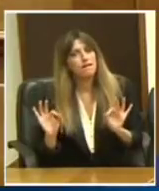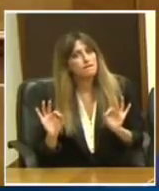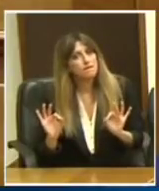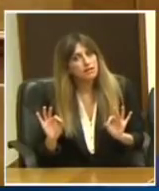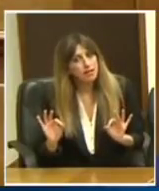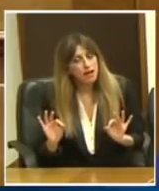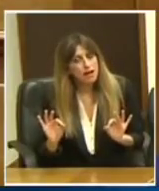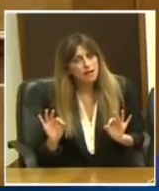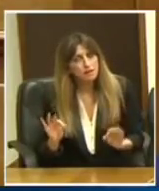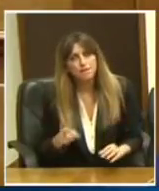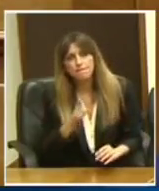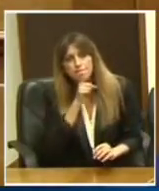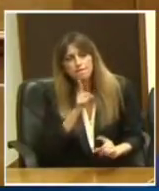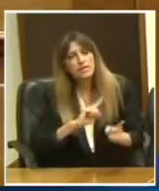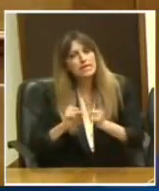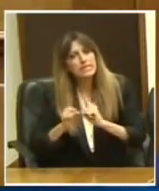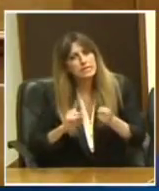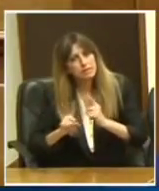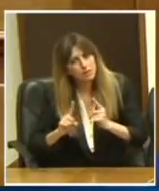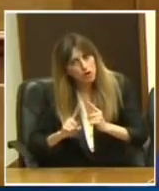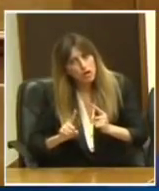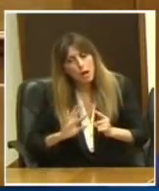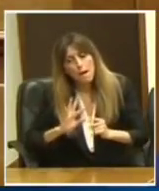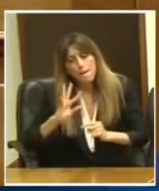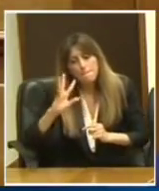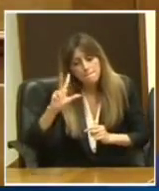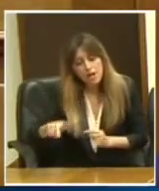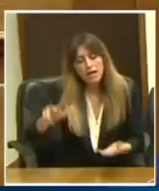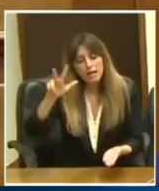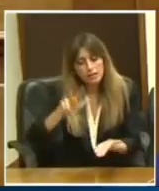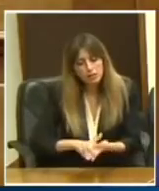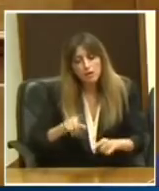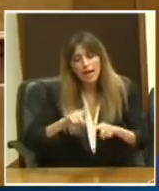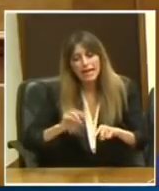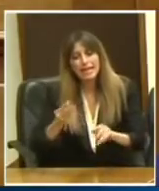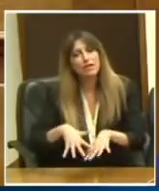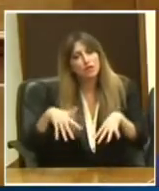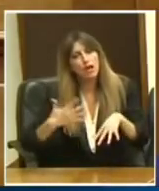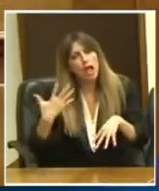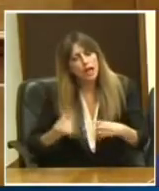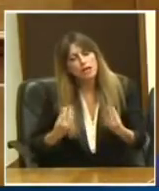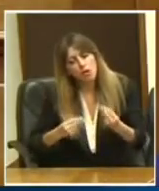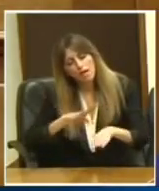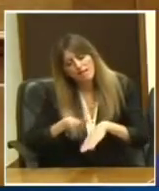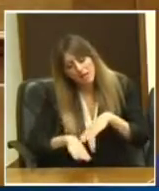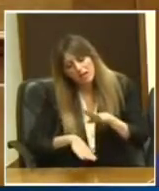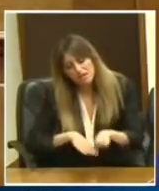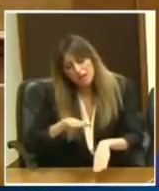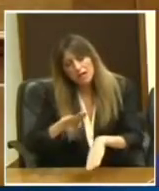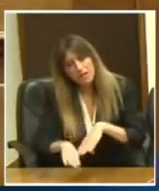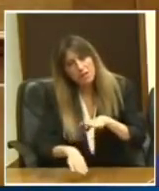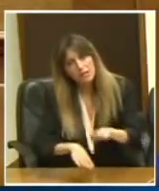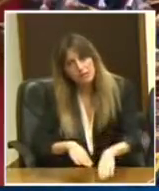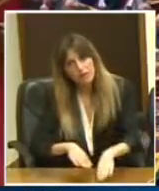έχει διάφορα στάδια μέχρι να επικυρωθεί από το Ελληνικό Κοινοβούλιο, αλλά δεν μπορεί παρά να χαρακτηριστεί μια